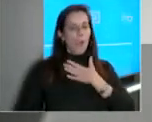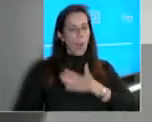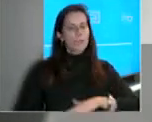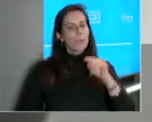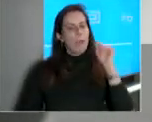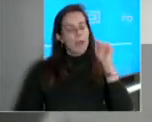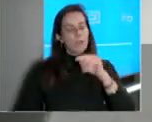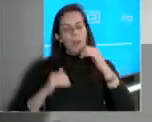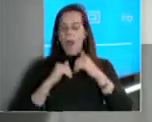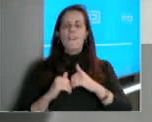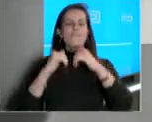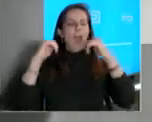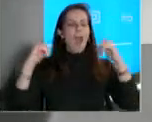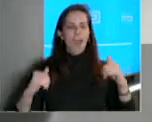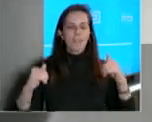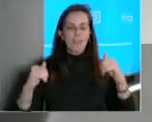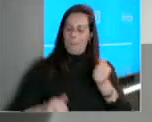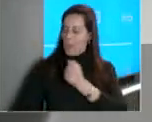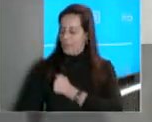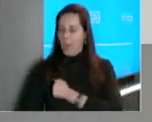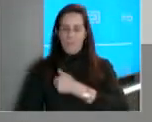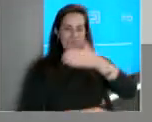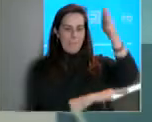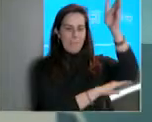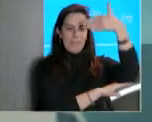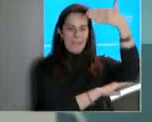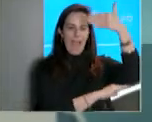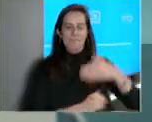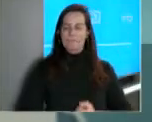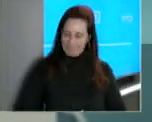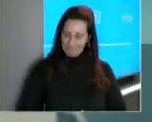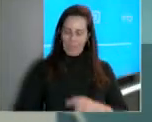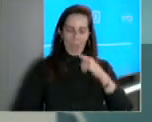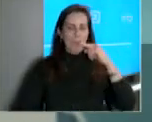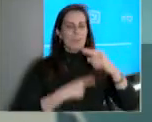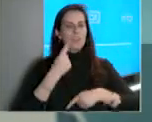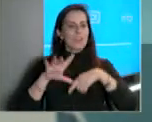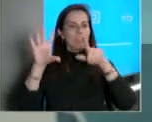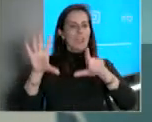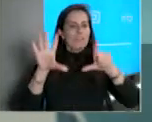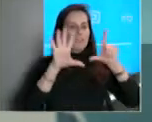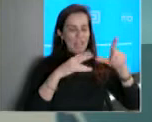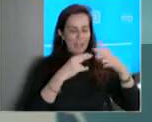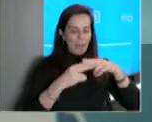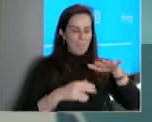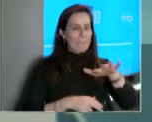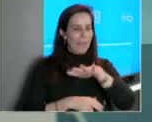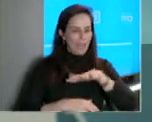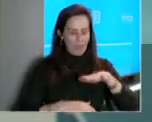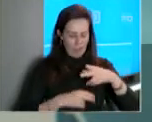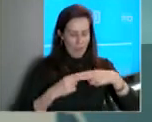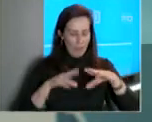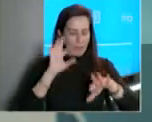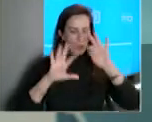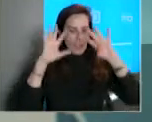להגיע להפרדה מוחלטת בין הדת והמדינה. בשנת 1977, לקראת מערכת הבחירות